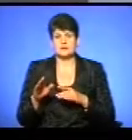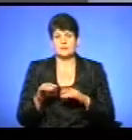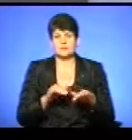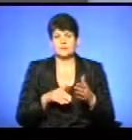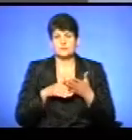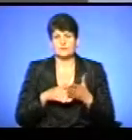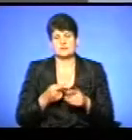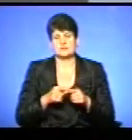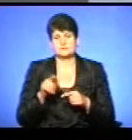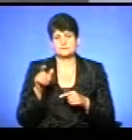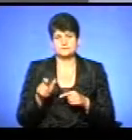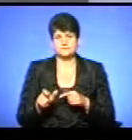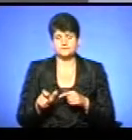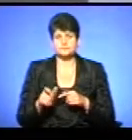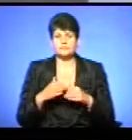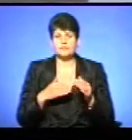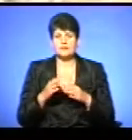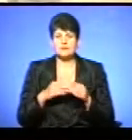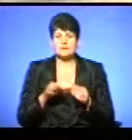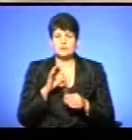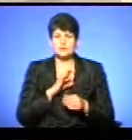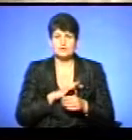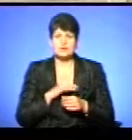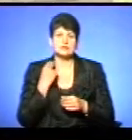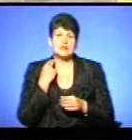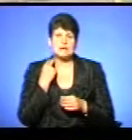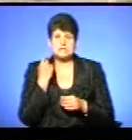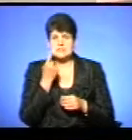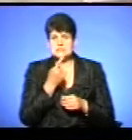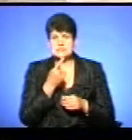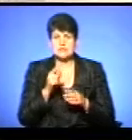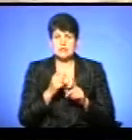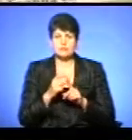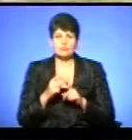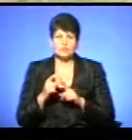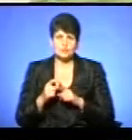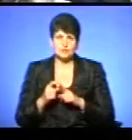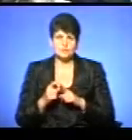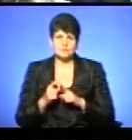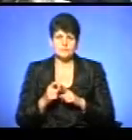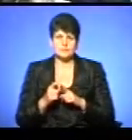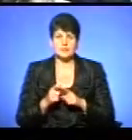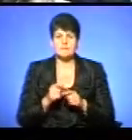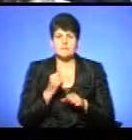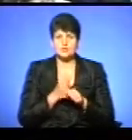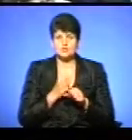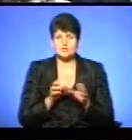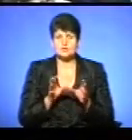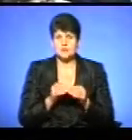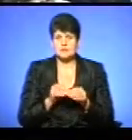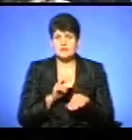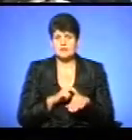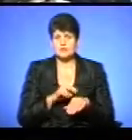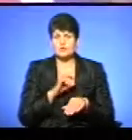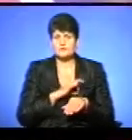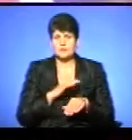У класифікації ICPC-2 використовують англійські буквені позначення для систем організму. Працюючи з нею, лікар